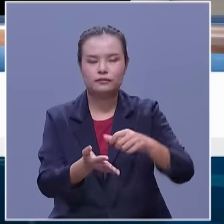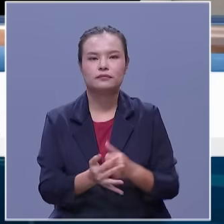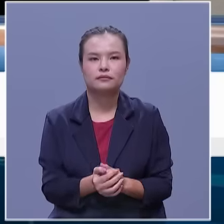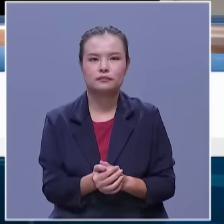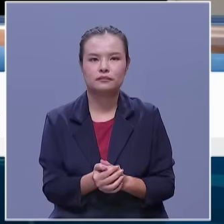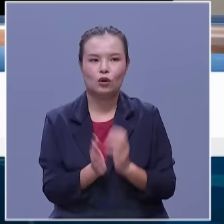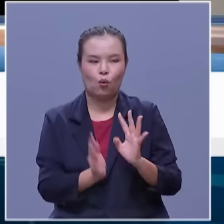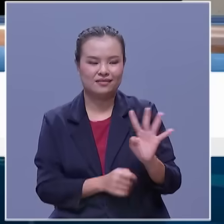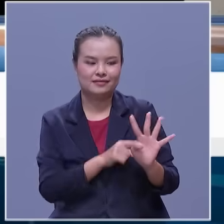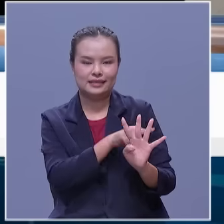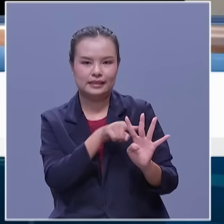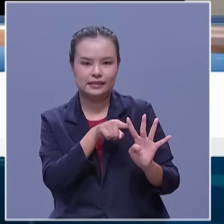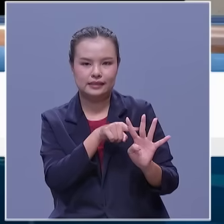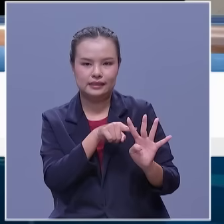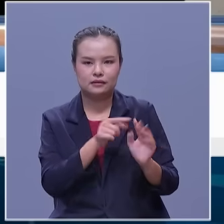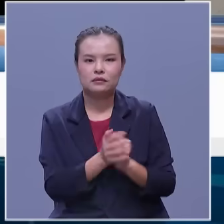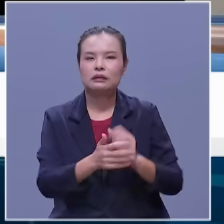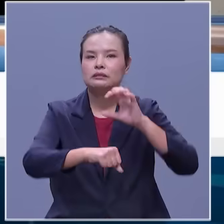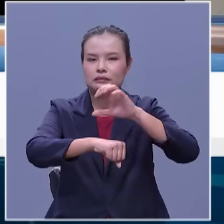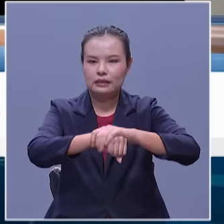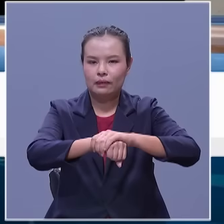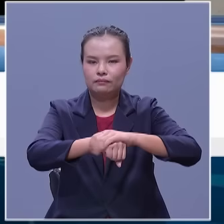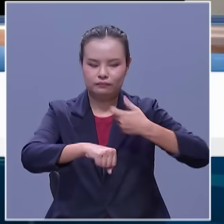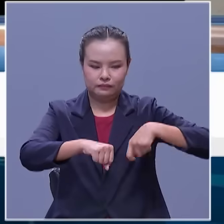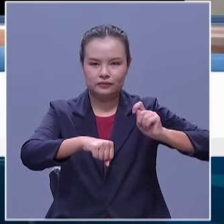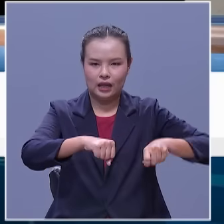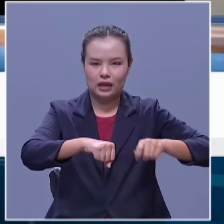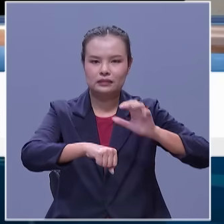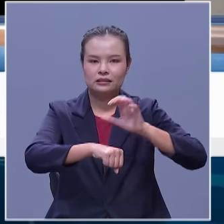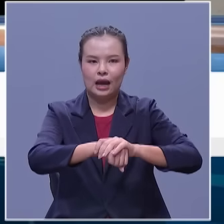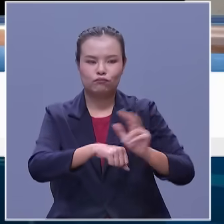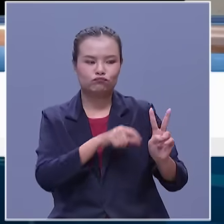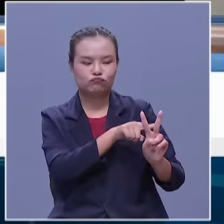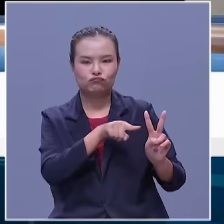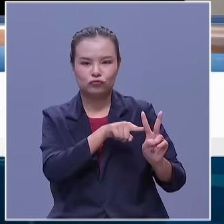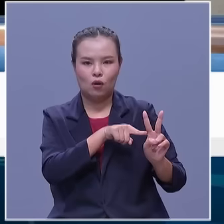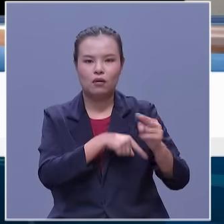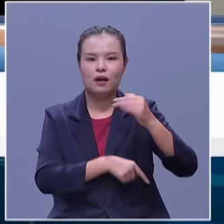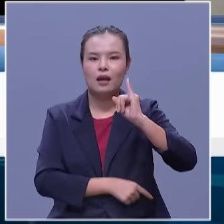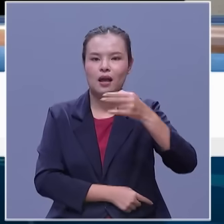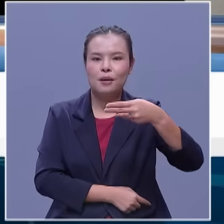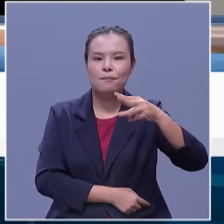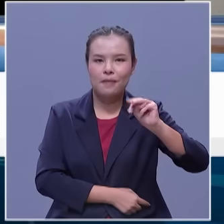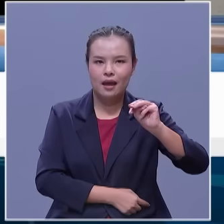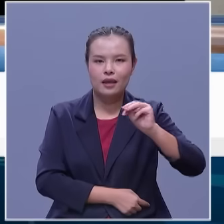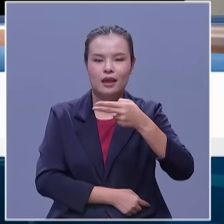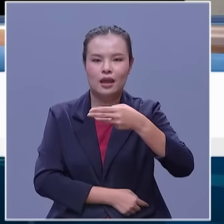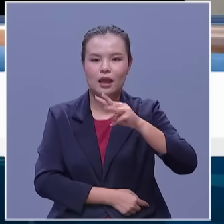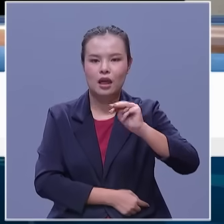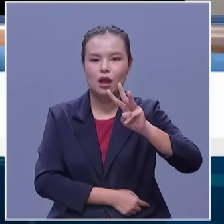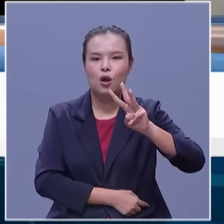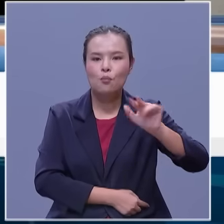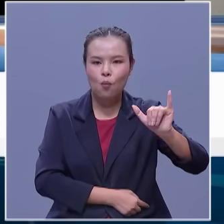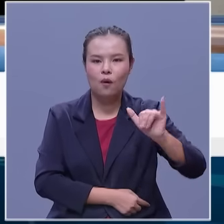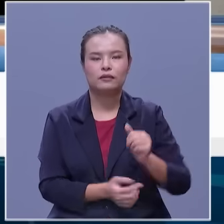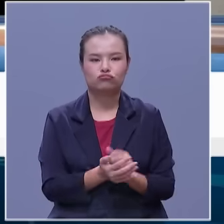บอกว่าทั้ง 4คนนี้ศาลออกหมายจับแล้วล่าสุดก็คือสามารถจับได้ 2คนก็คือไหมแล้วก็หมวยนั่นเองนะครับทีนี้